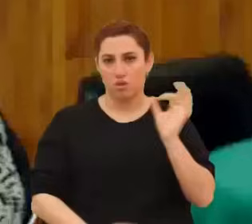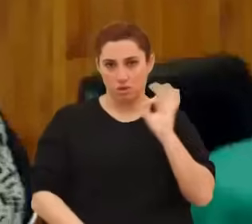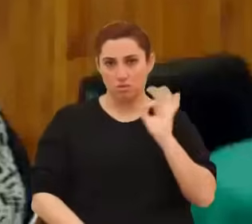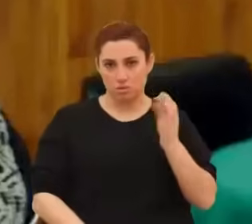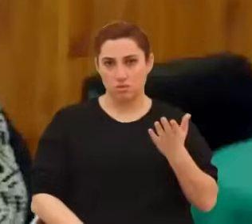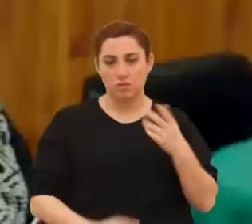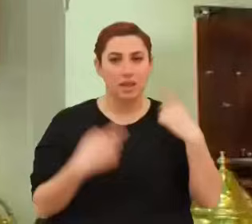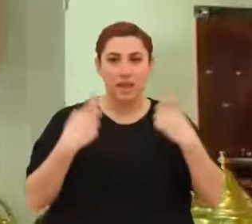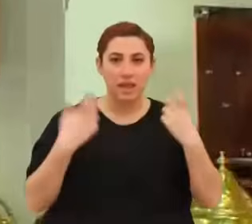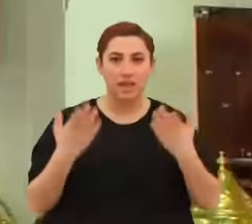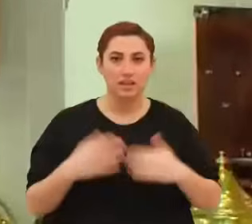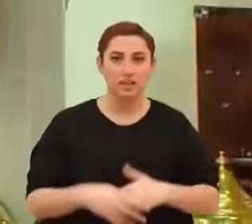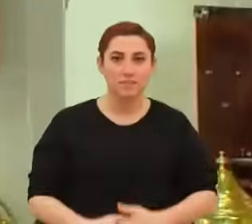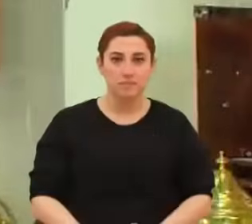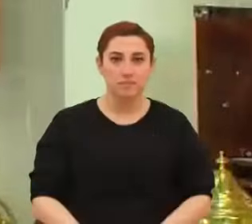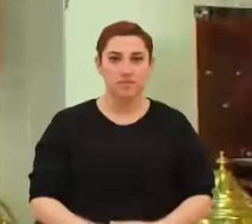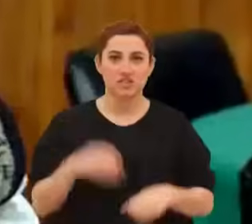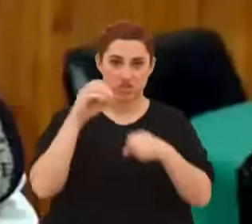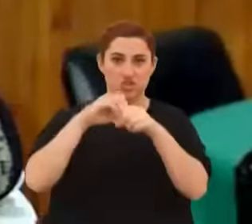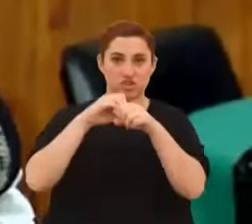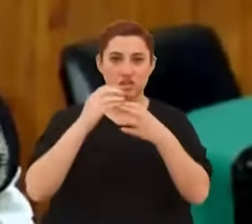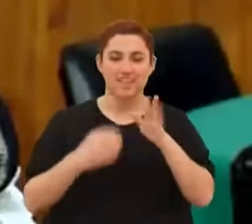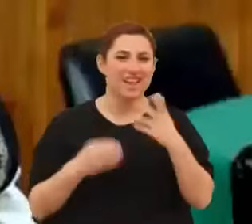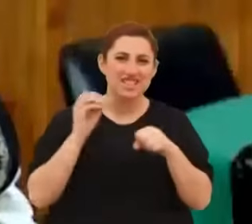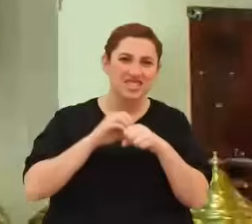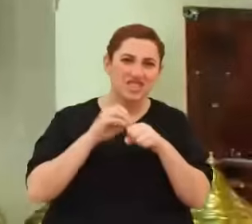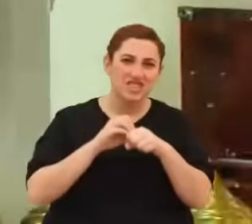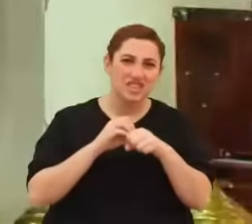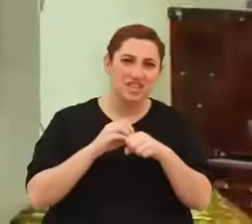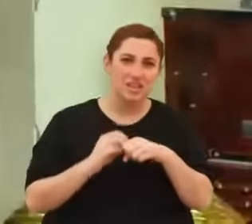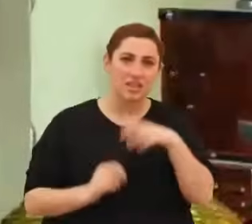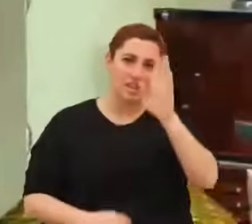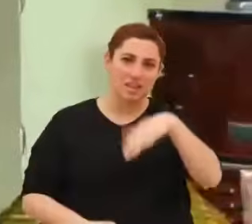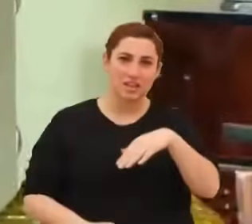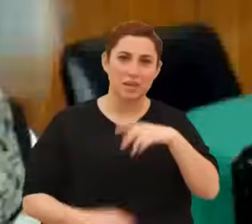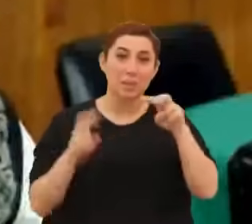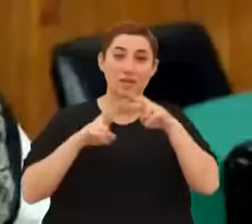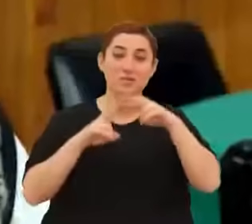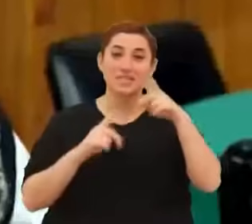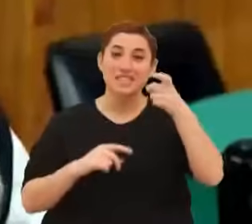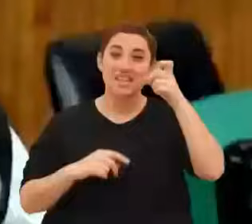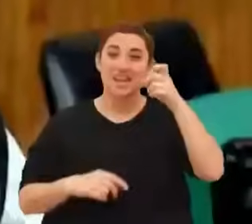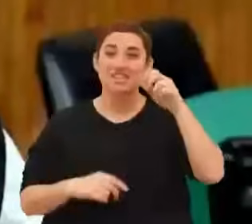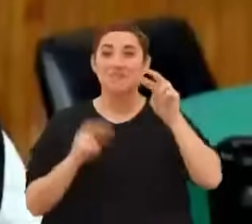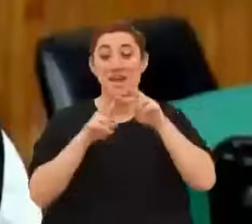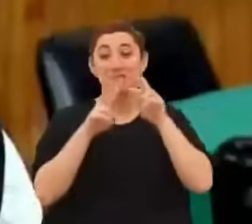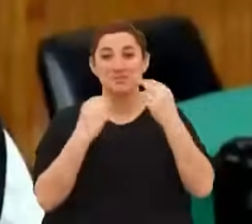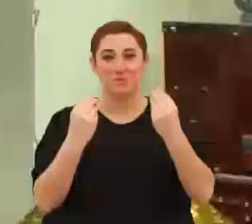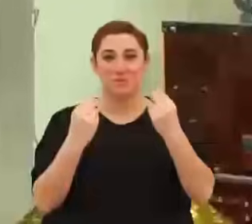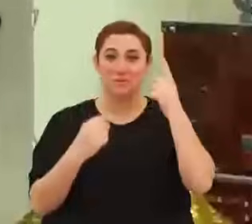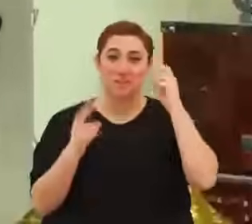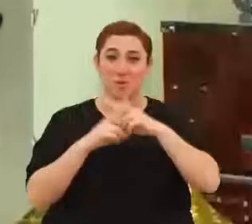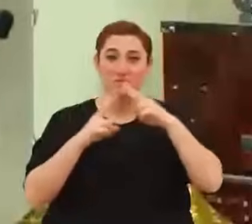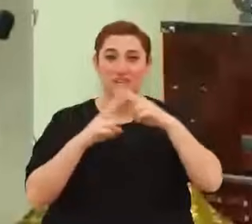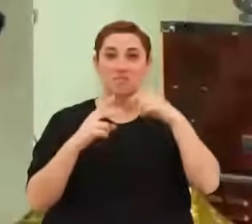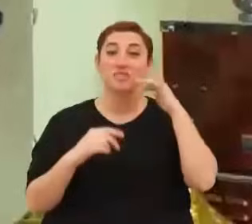ya. Hani nerede? İçinde. Nasıl içinde ya? İndir, Mesut indir silahını. Mesut!